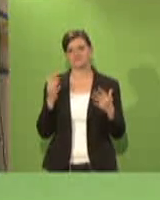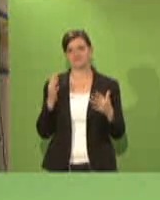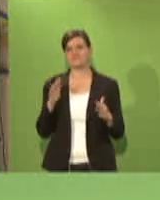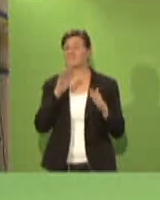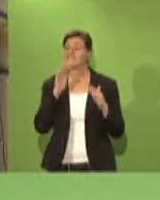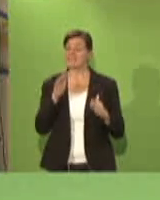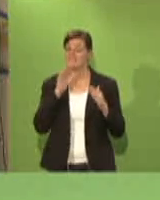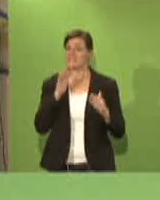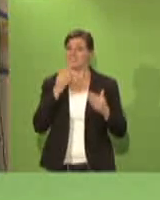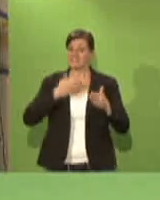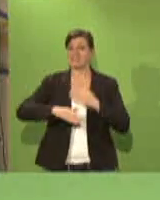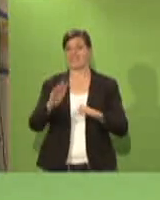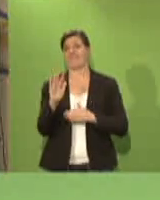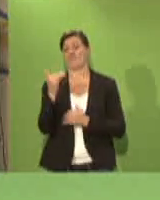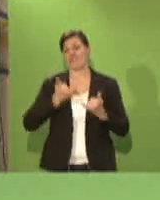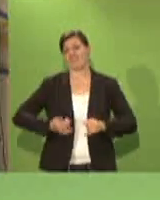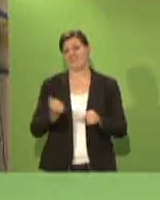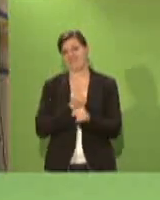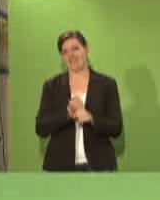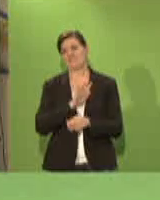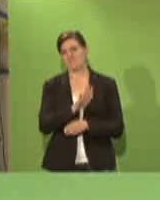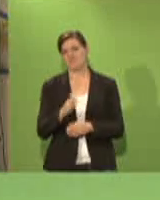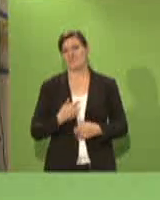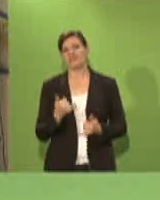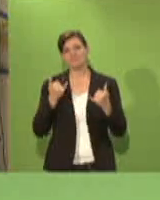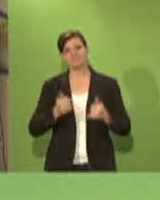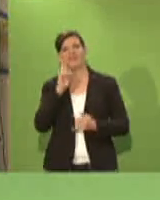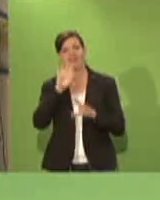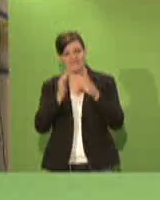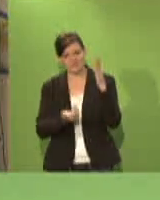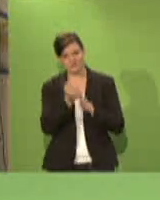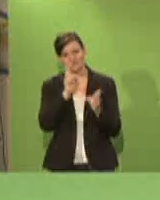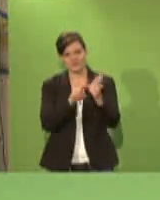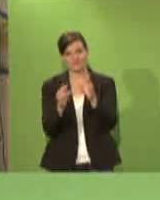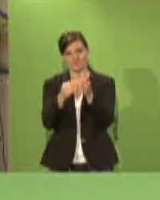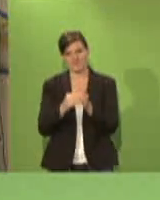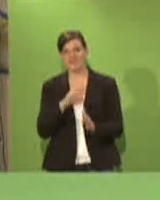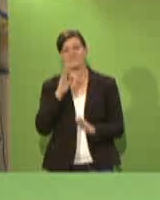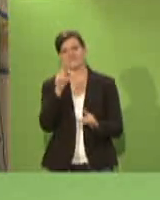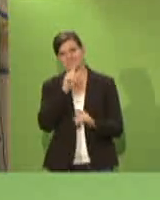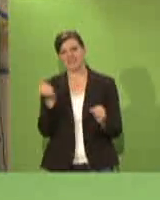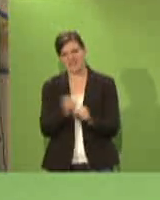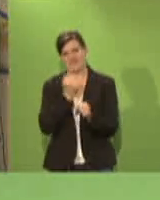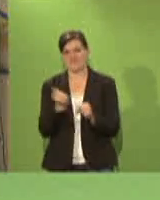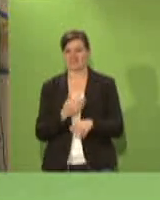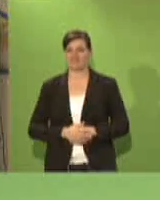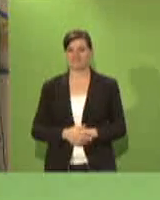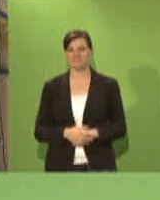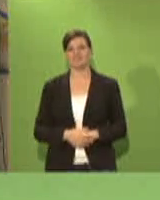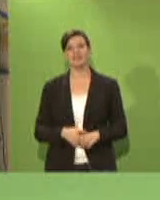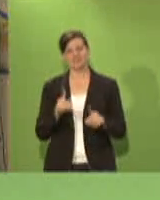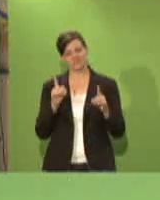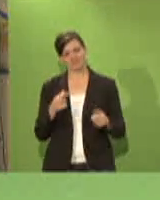Viel Erfolg bei eurer Arbeit, bei eurer neuen Arbeit in den Rathäusern und macht die Kommunen grün, macht die Orte grün